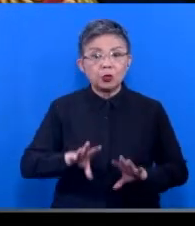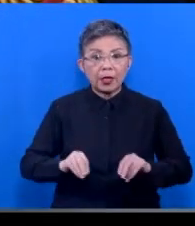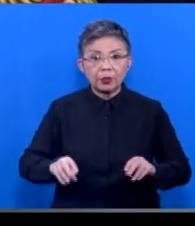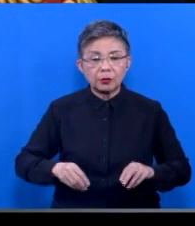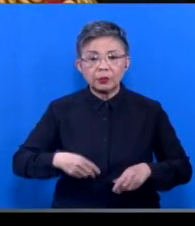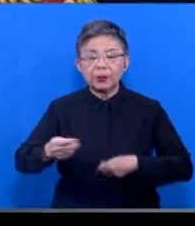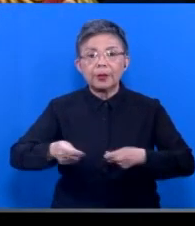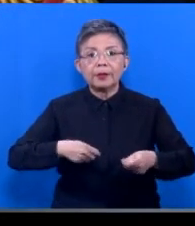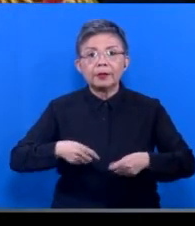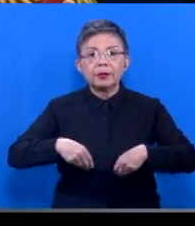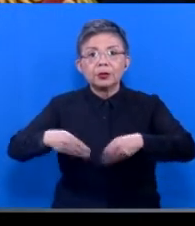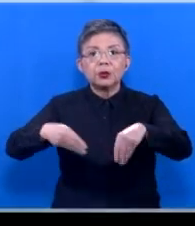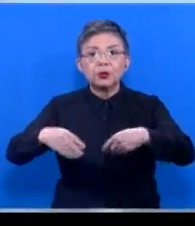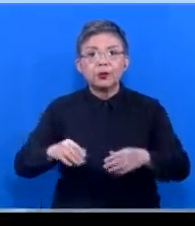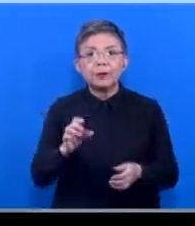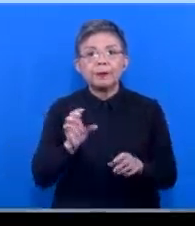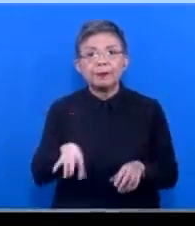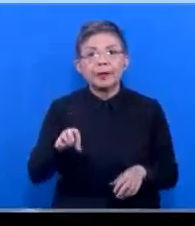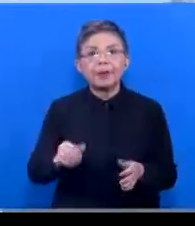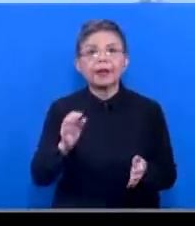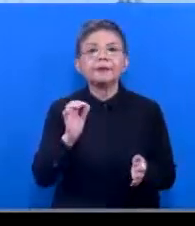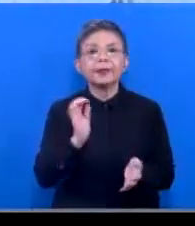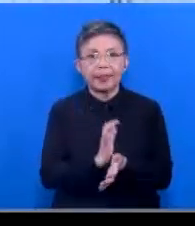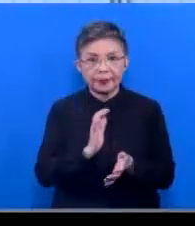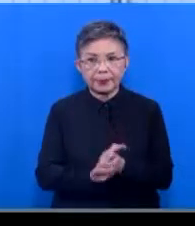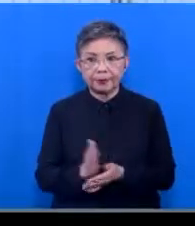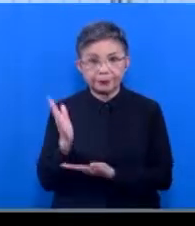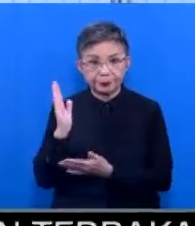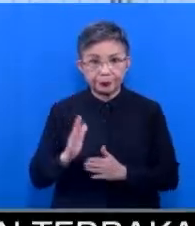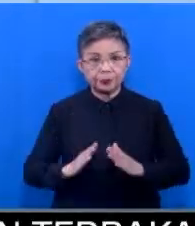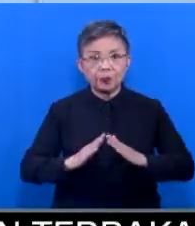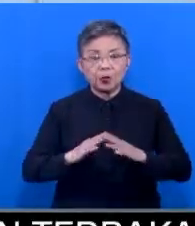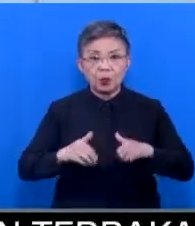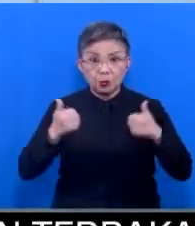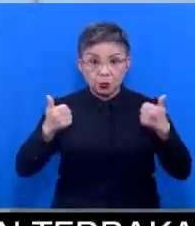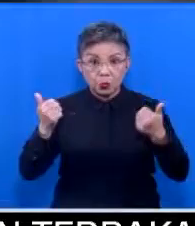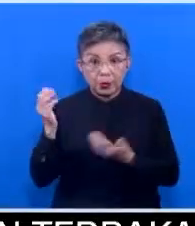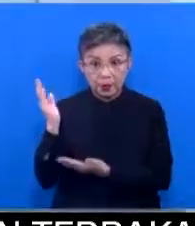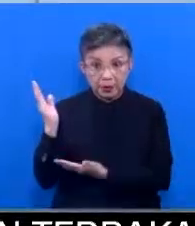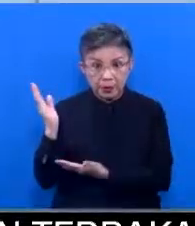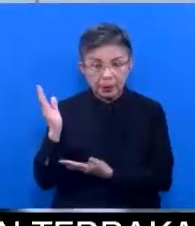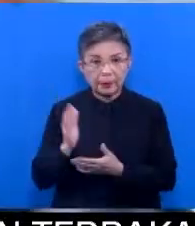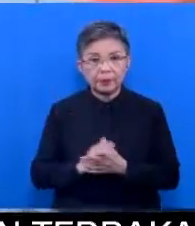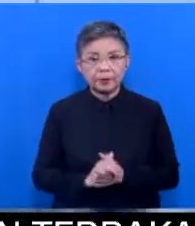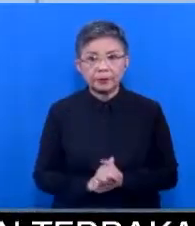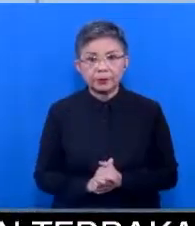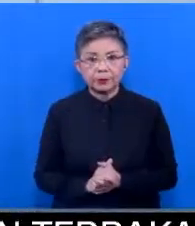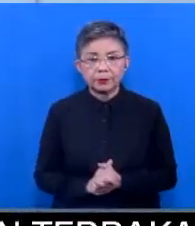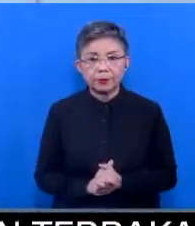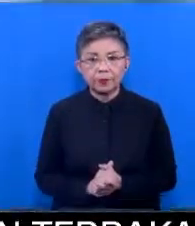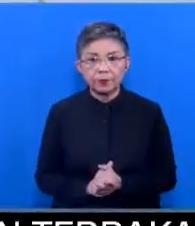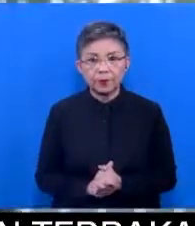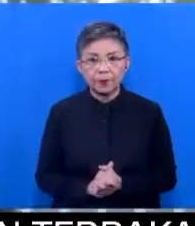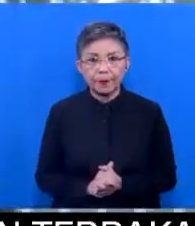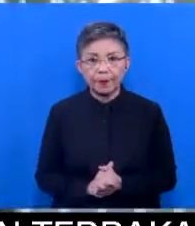beli barang-barang bekas sama dengan HN. Rumah yang berada di kawasan Taman Kedoya Baru, Blok A15 nomor